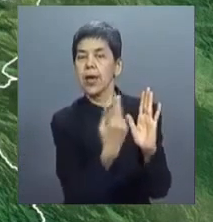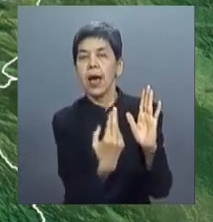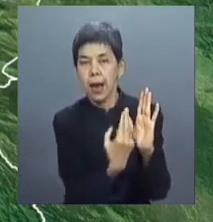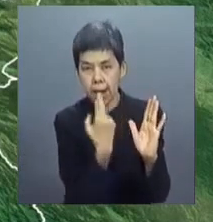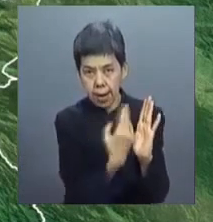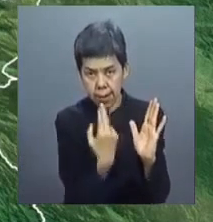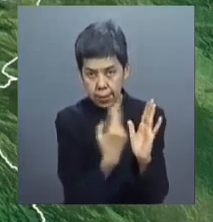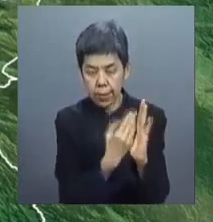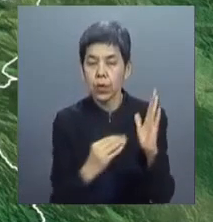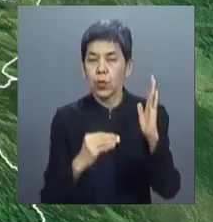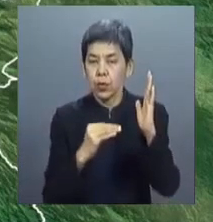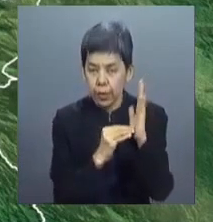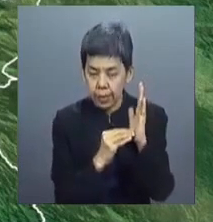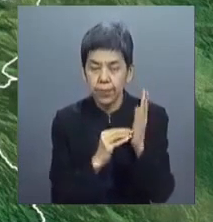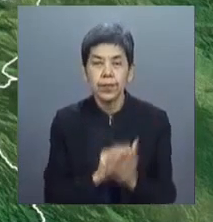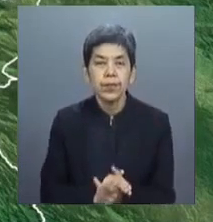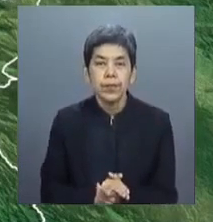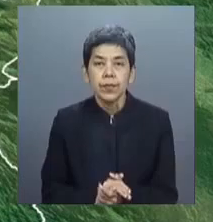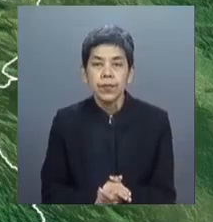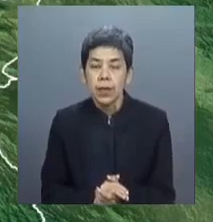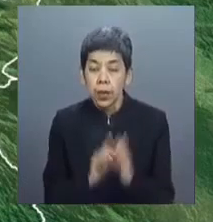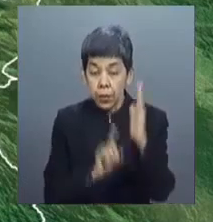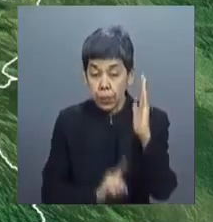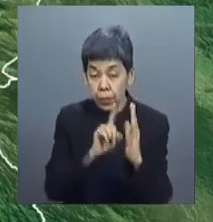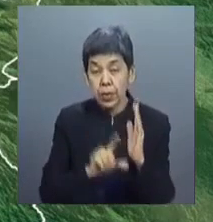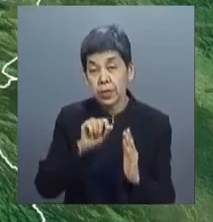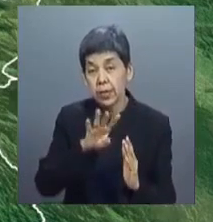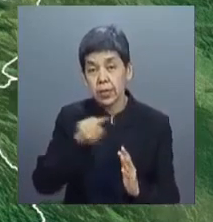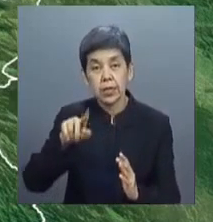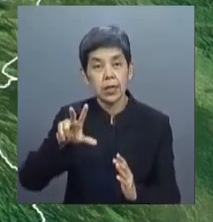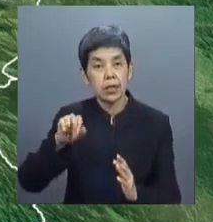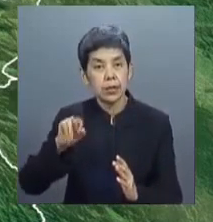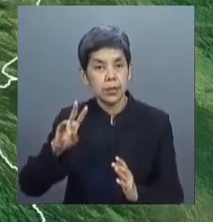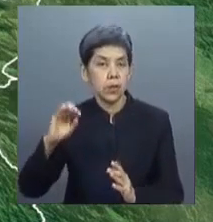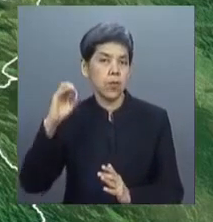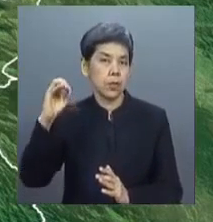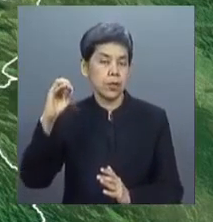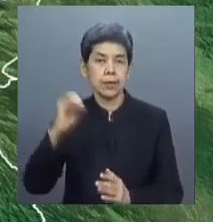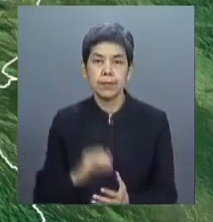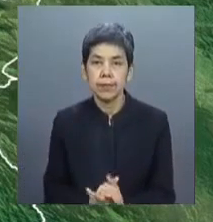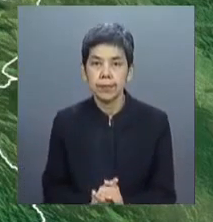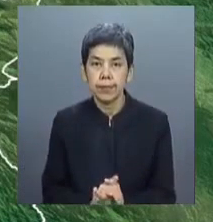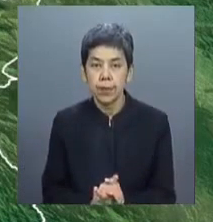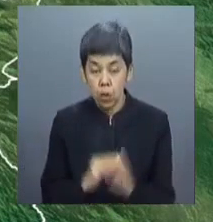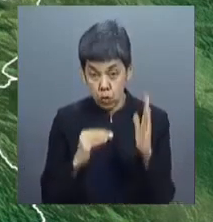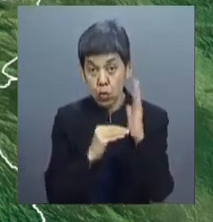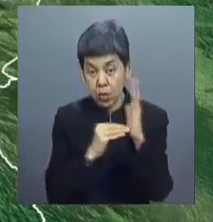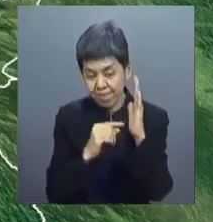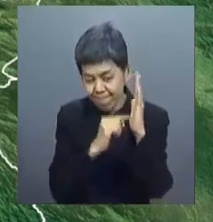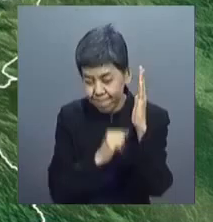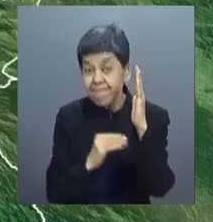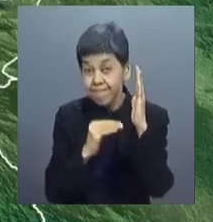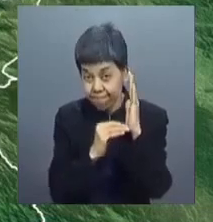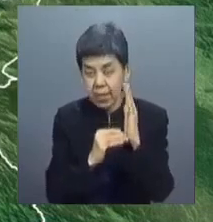ชบุรีกรุงเทพและปริมณฑลอุณหภูมิระหว่าง 24-37 องศาเซลเซียสสำหรับกรุงเทพและปริมณ